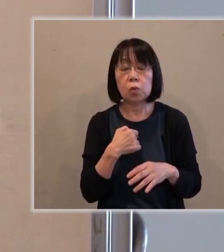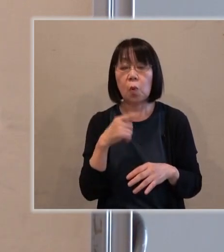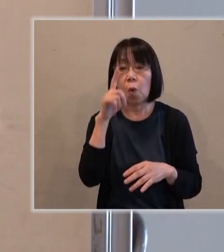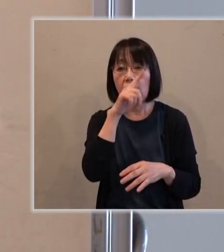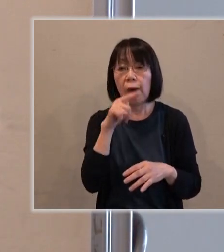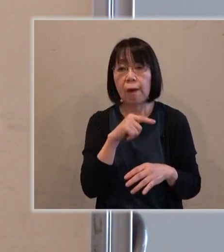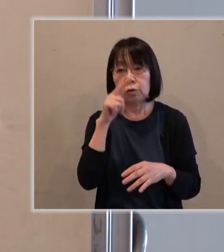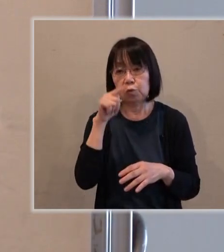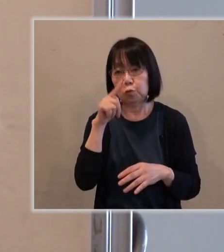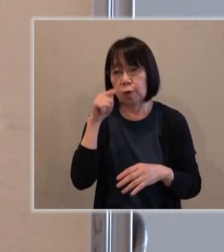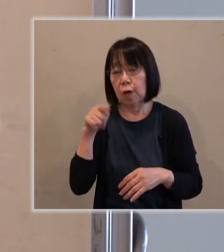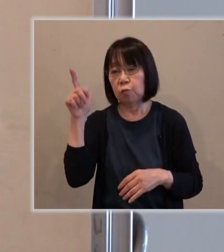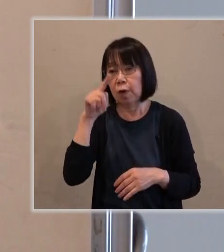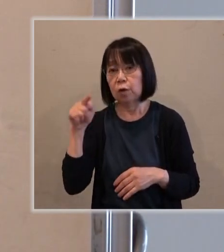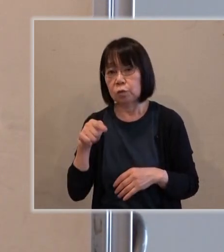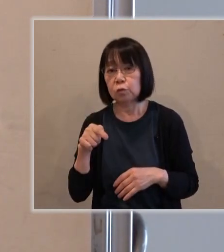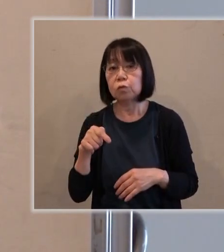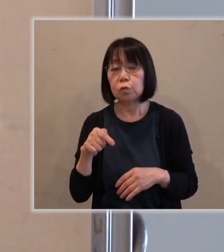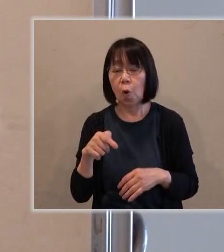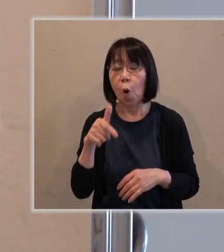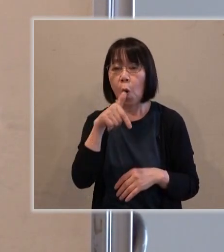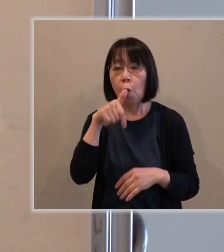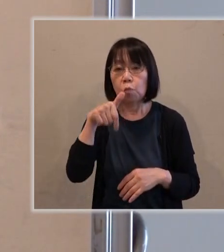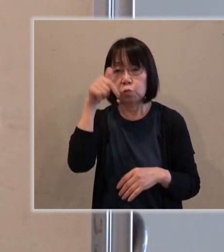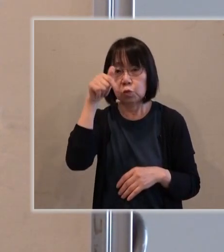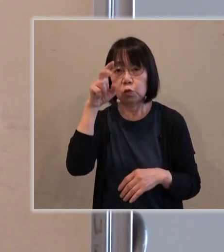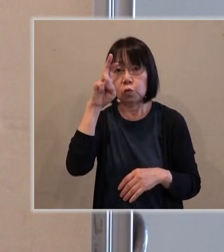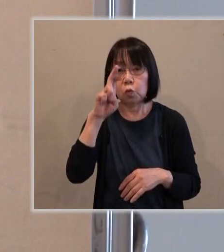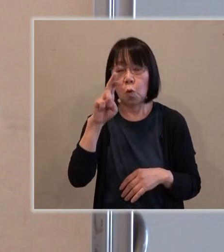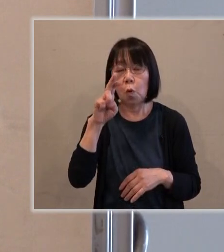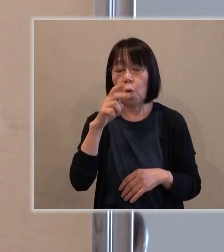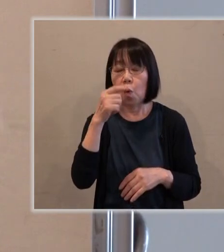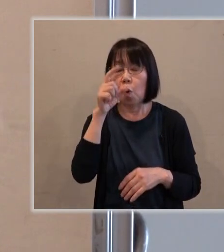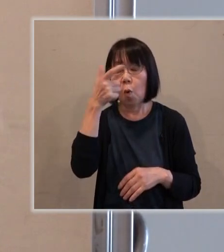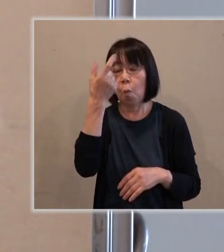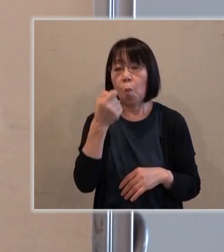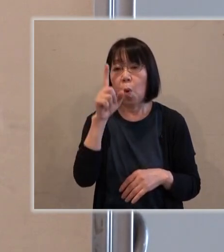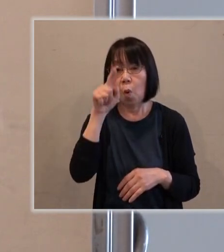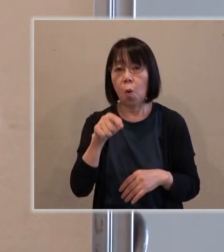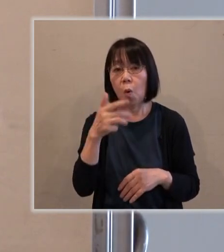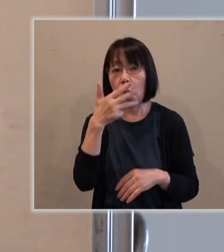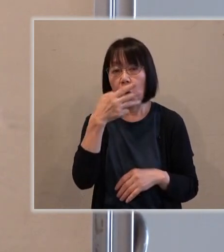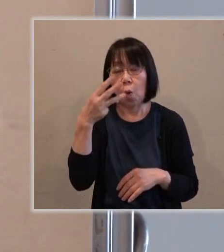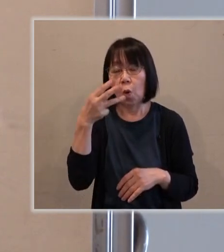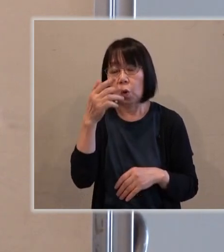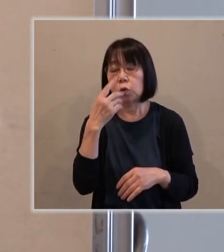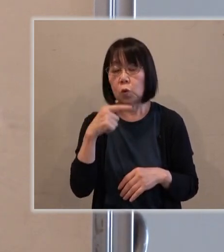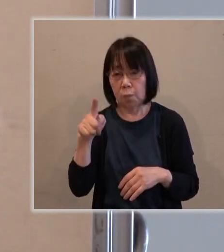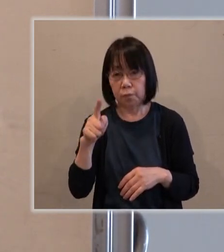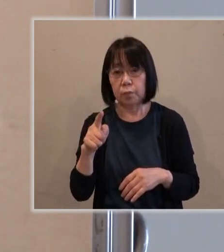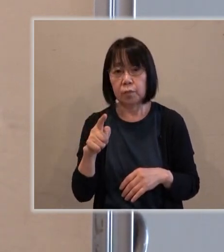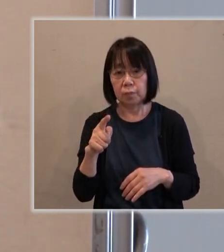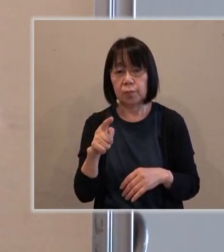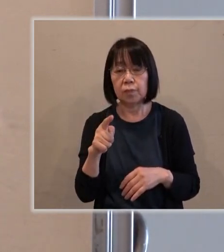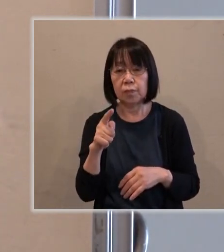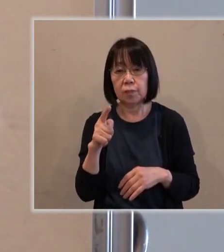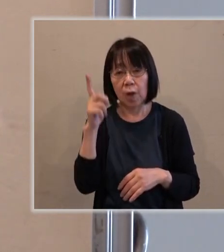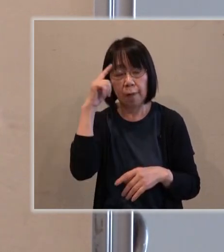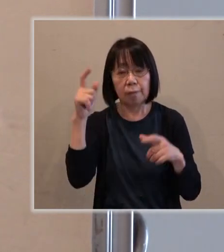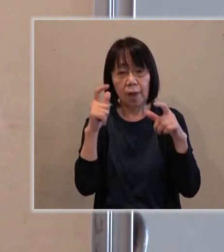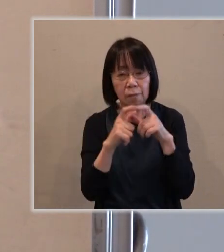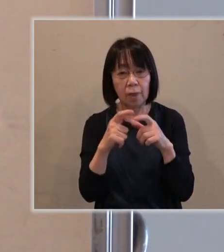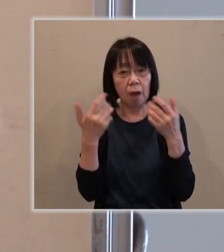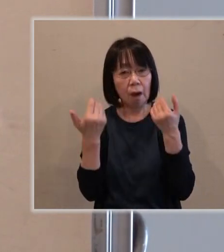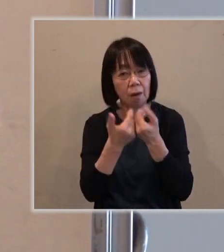かそういったプロモーションなんですよね。で、そういった時にやっぱり賛成反対みたいなのが、まあ、皆さん分かる通り、ま